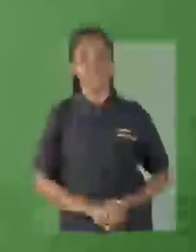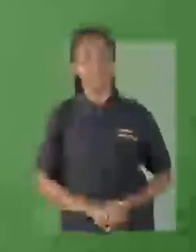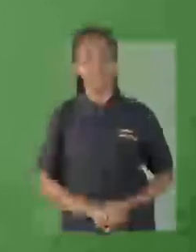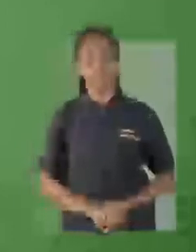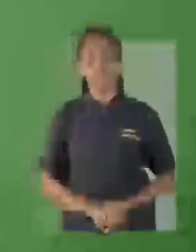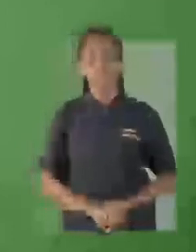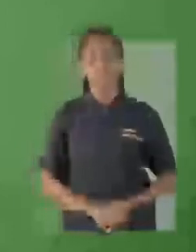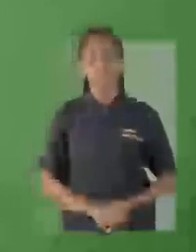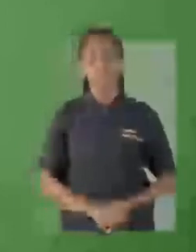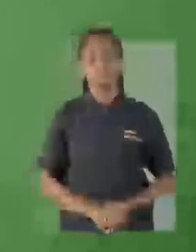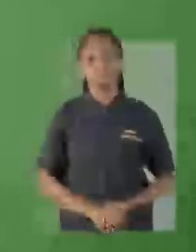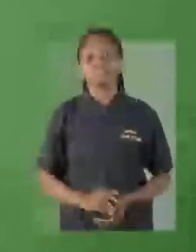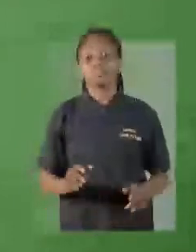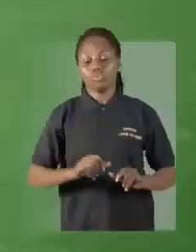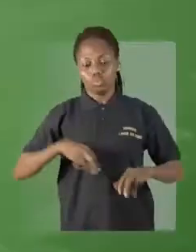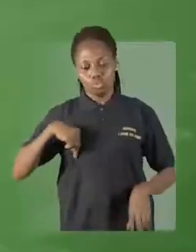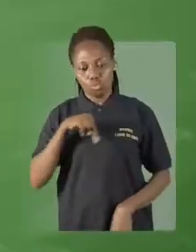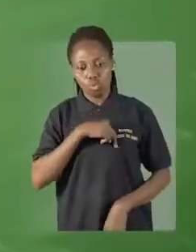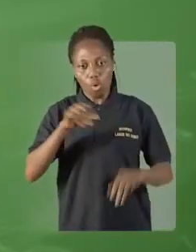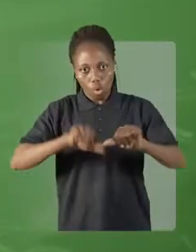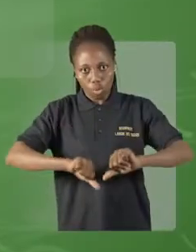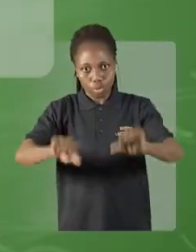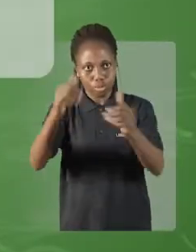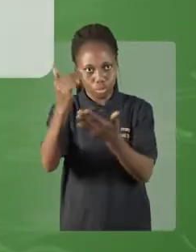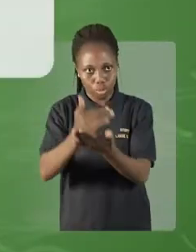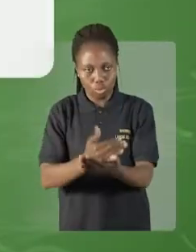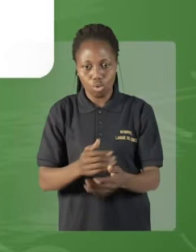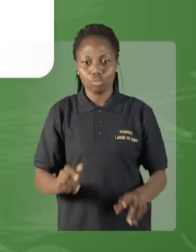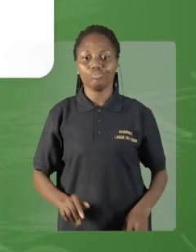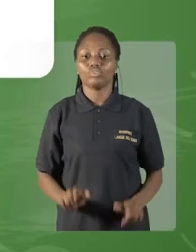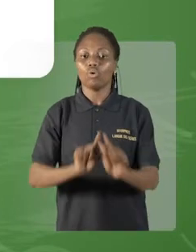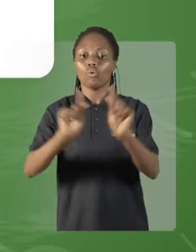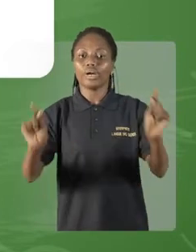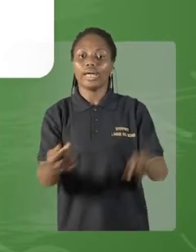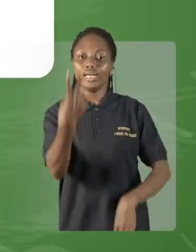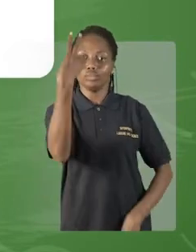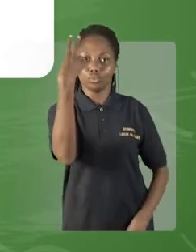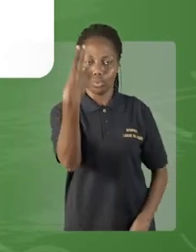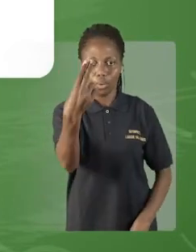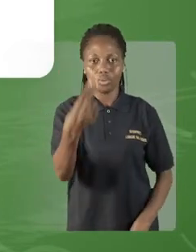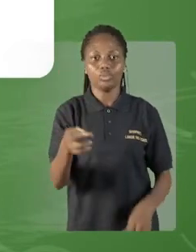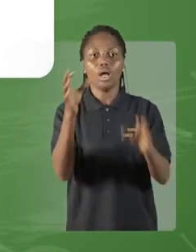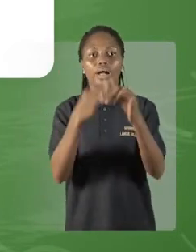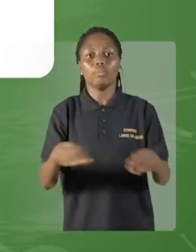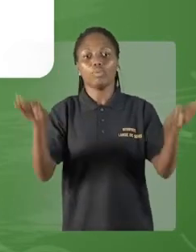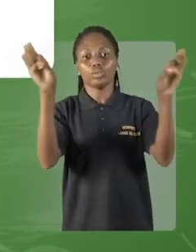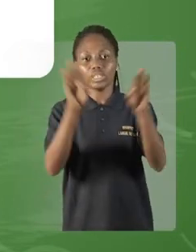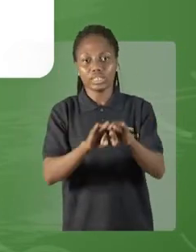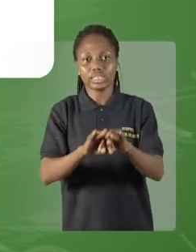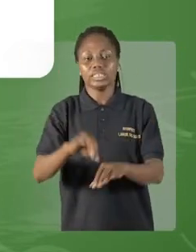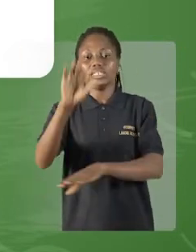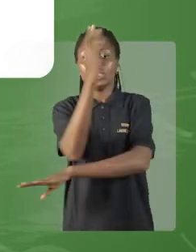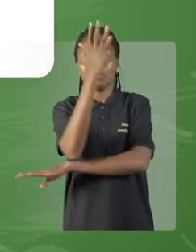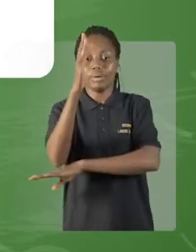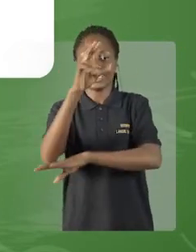Maintenant que nous avons fini cet exercice, nous allons voir l'importance des parcs nationaux et des